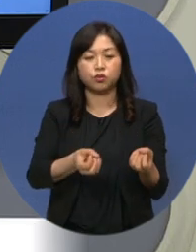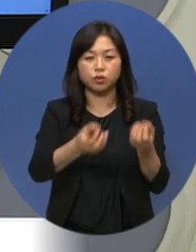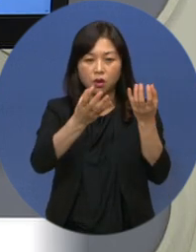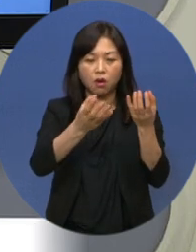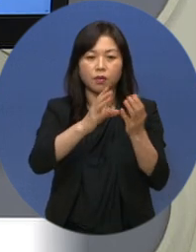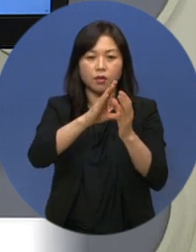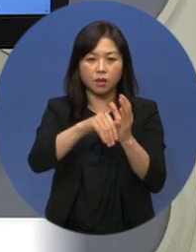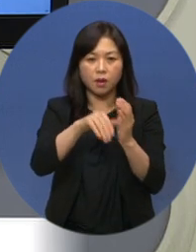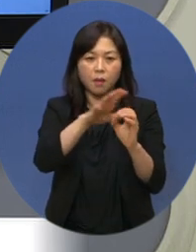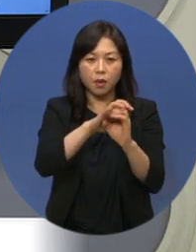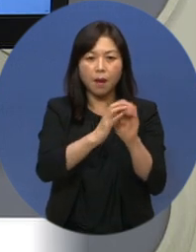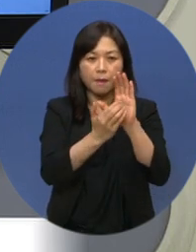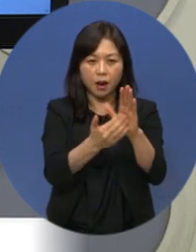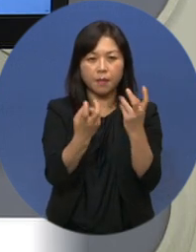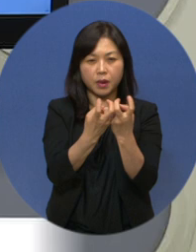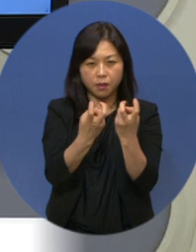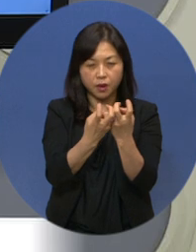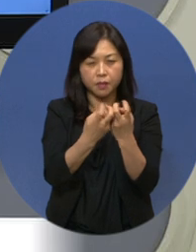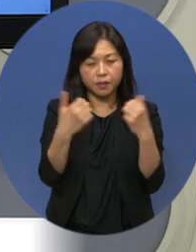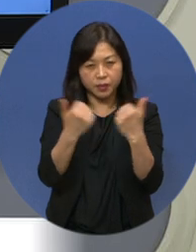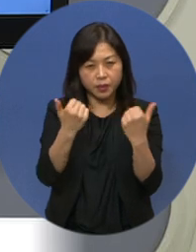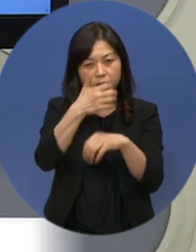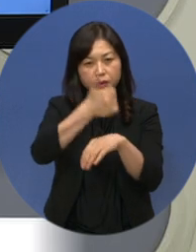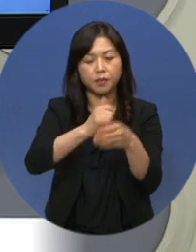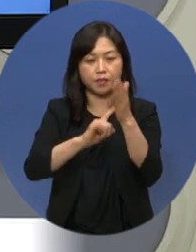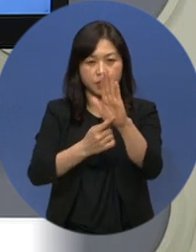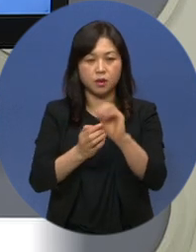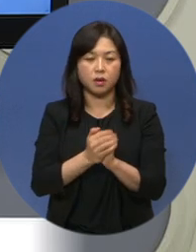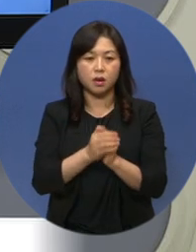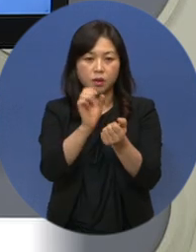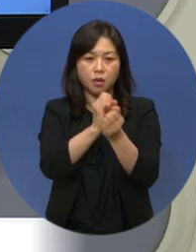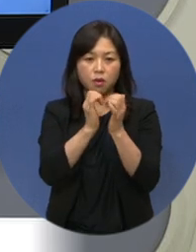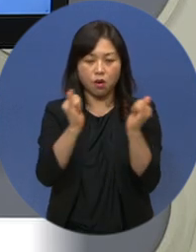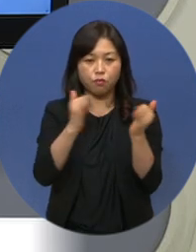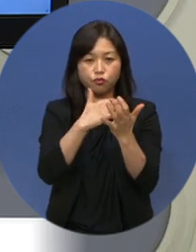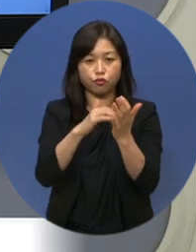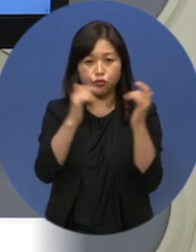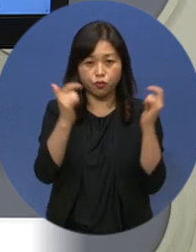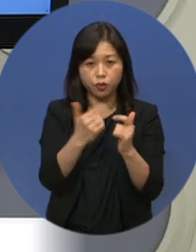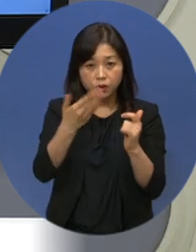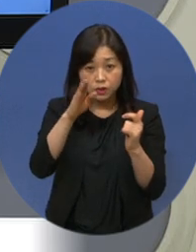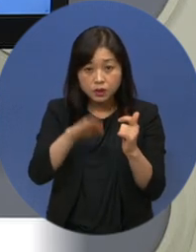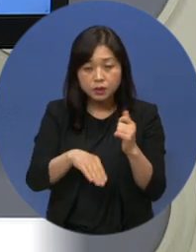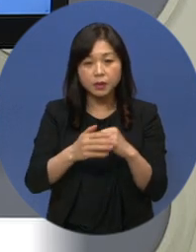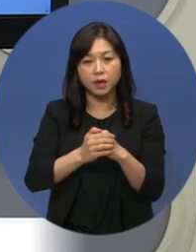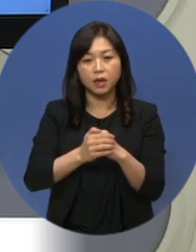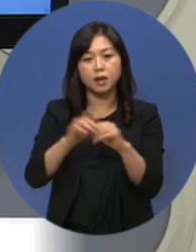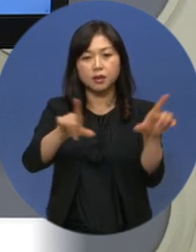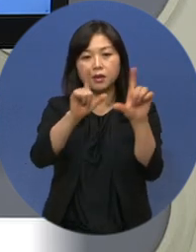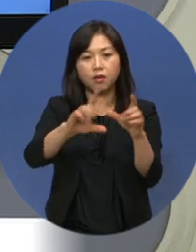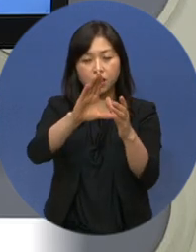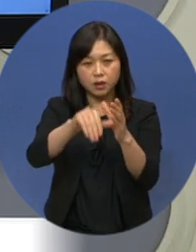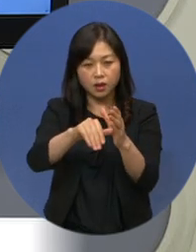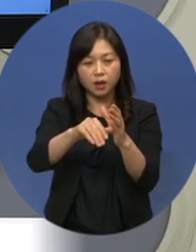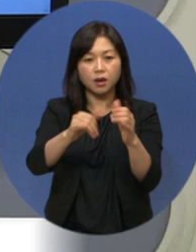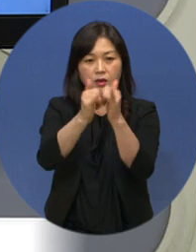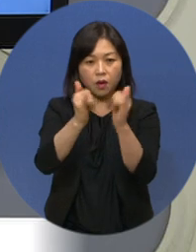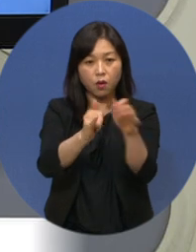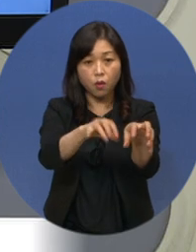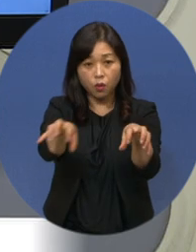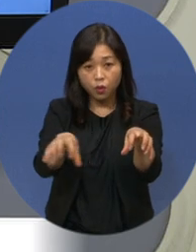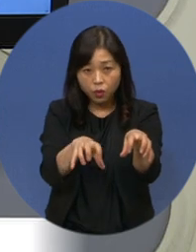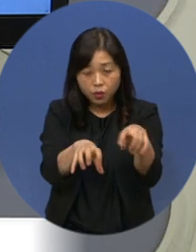논의해 발표했습니다 환자 추세가 감수하고 있지만 아직 일상생활과 관련된 사회 곳곳에서